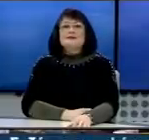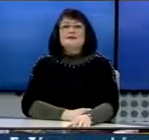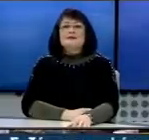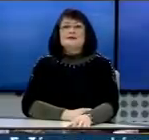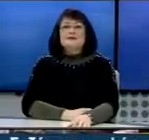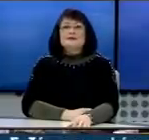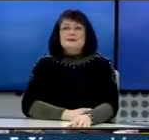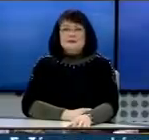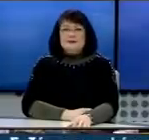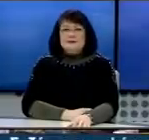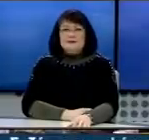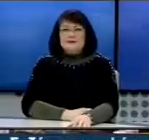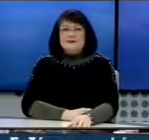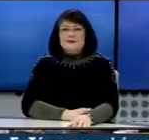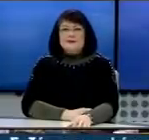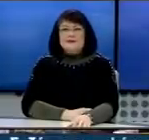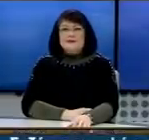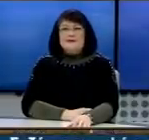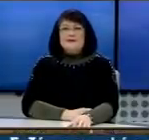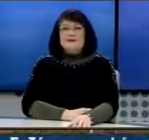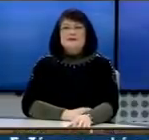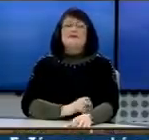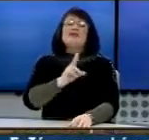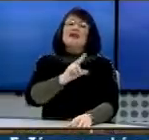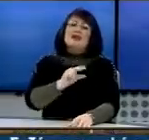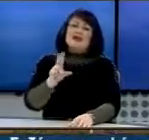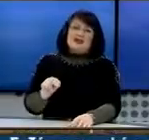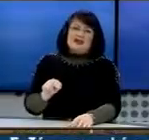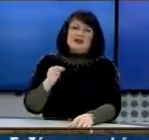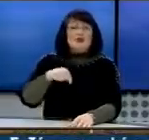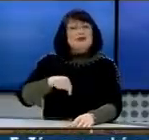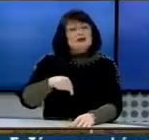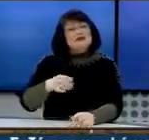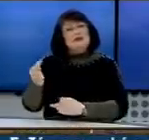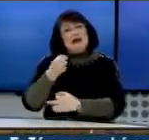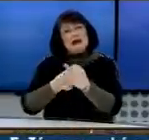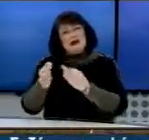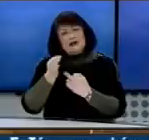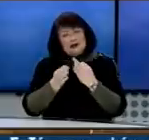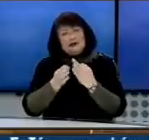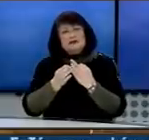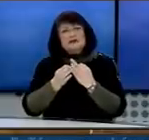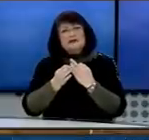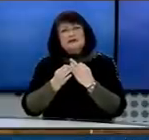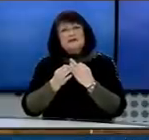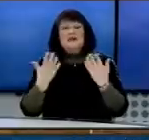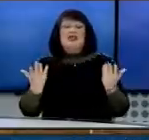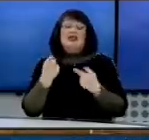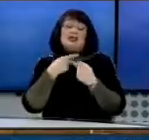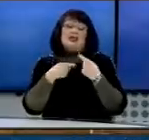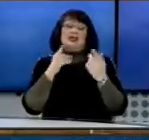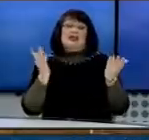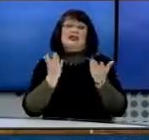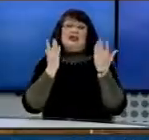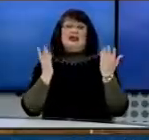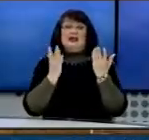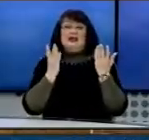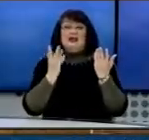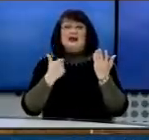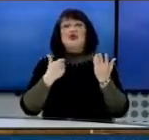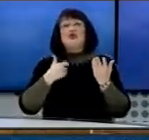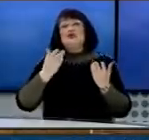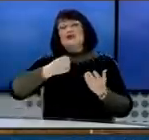Πρόκειται για τους ίδιους που τώρα μιλούν για δήθεν καθεστωτισμό